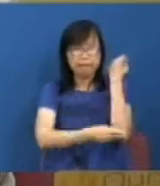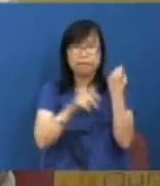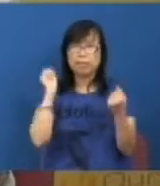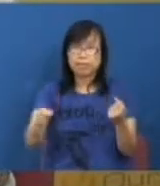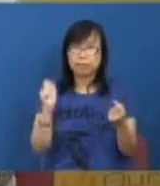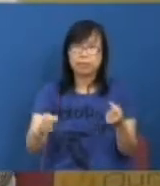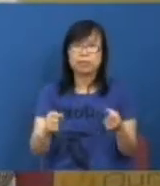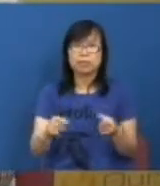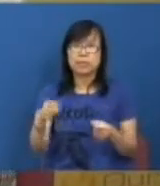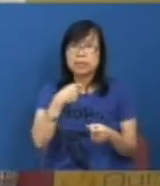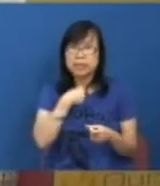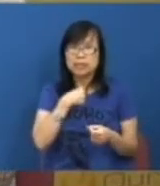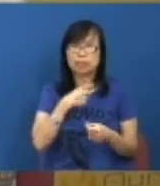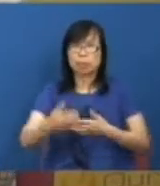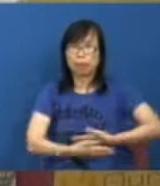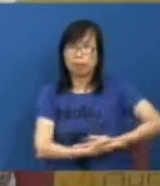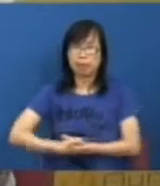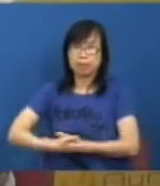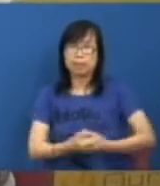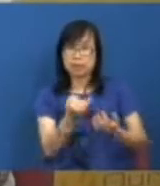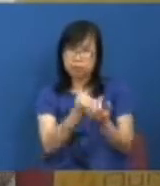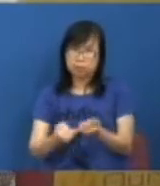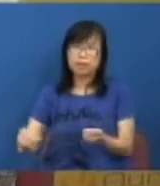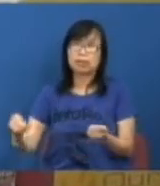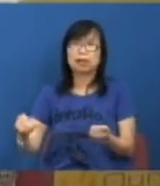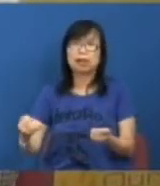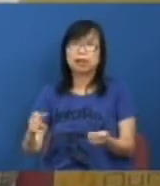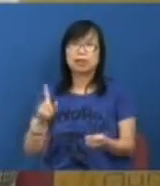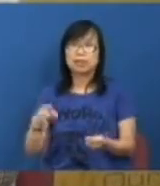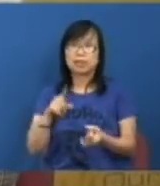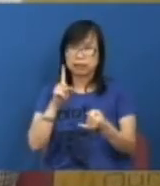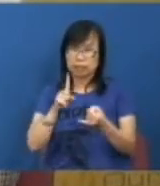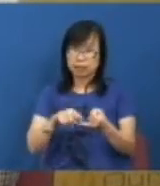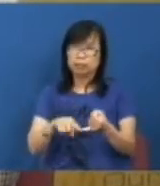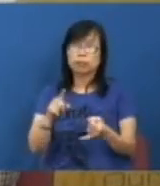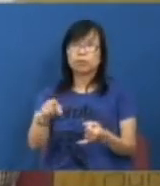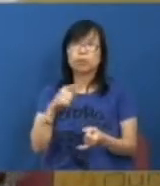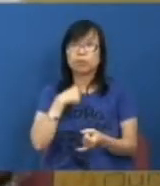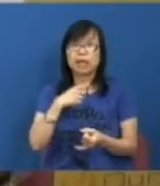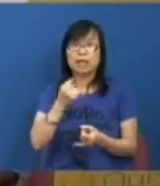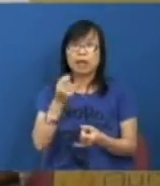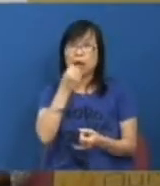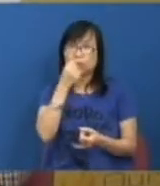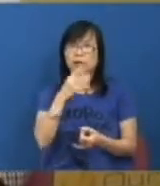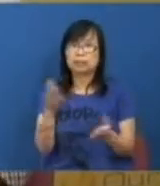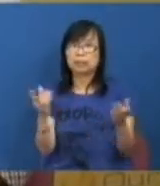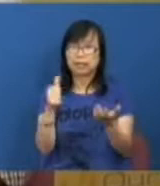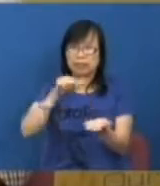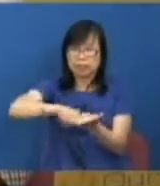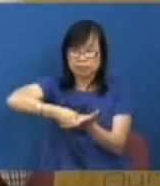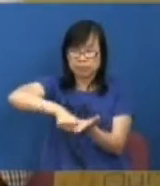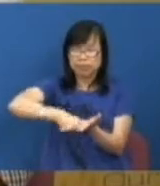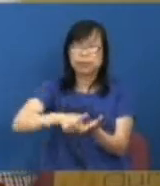咗個規定，就只要個 B B 喺香港出生咧，佢就始終都可攞到身份證。咁變咗就攞咗，即係其實